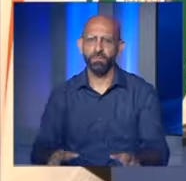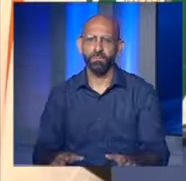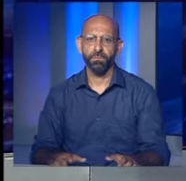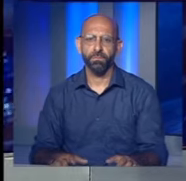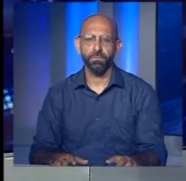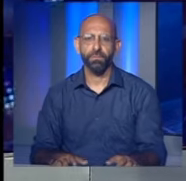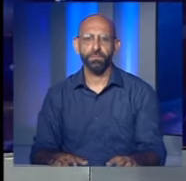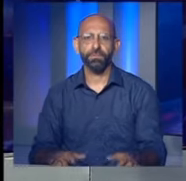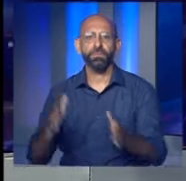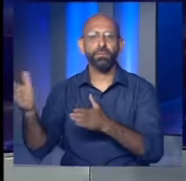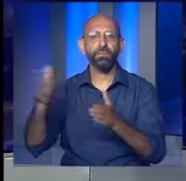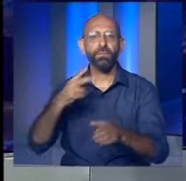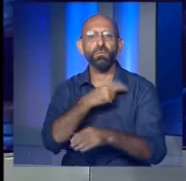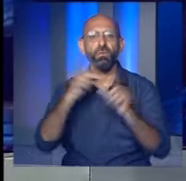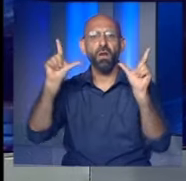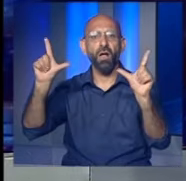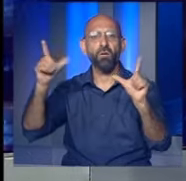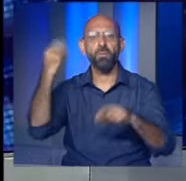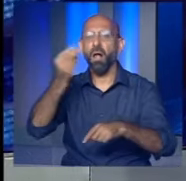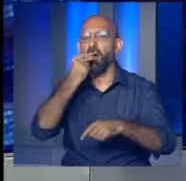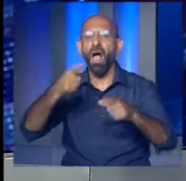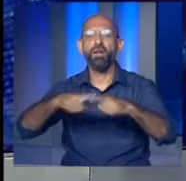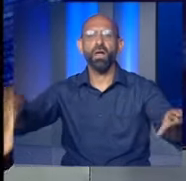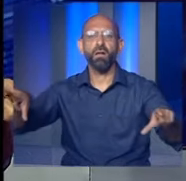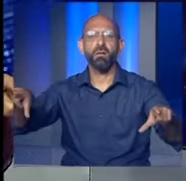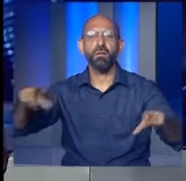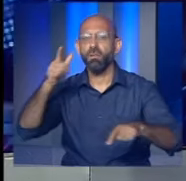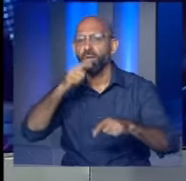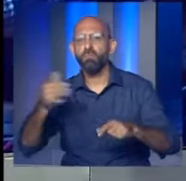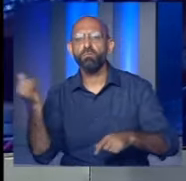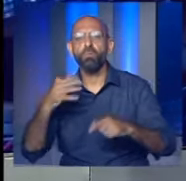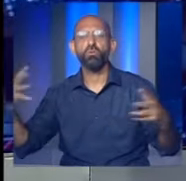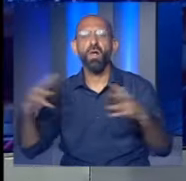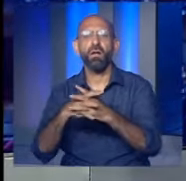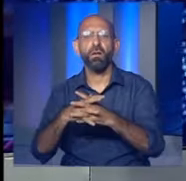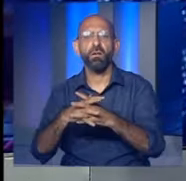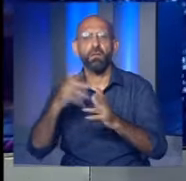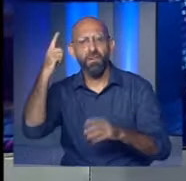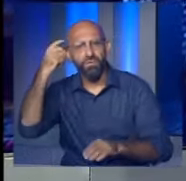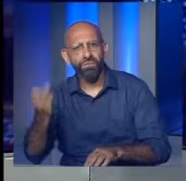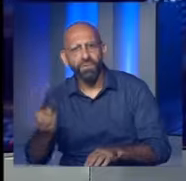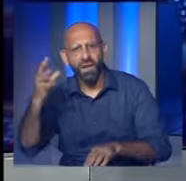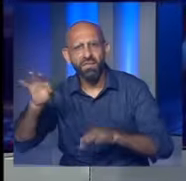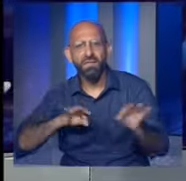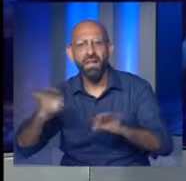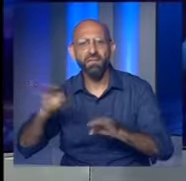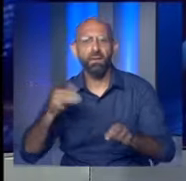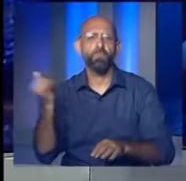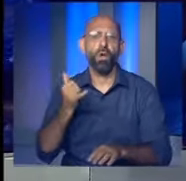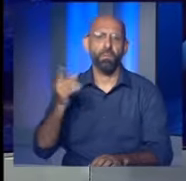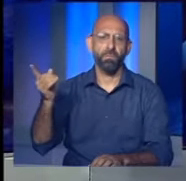وغيره وكان بسيل في عشاء هيئه عكار للتيار مساء امس قد تحدث عن لبنان القائم على فكر